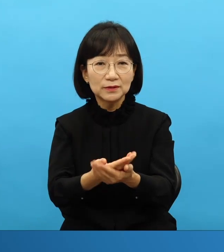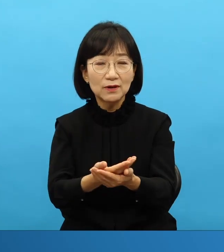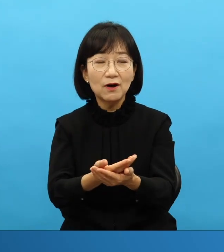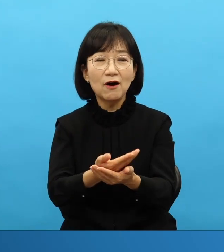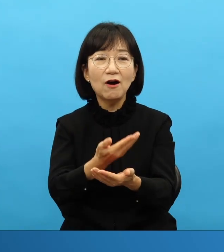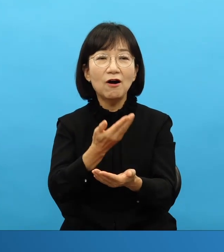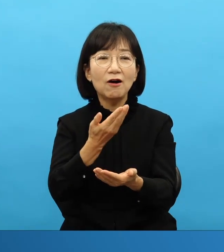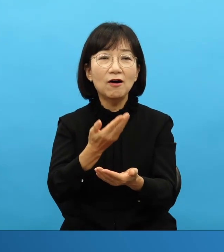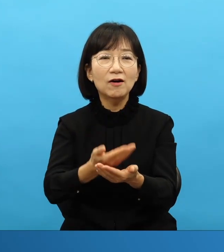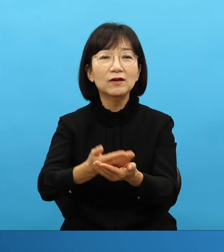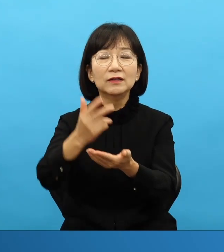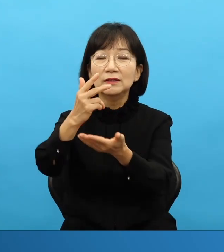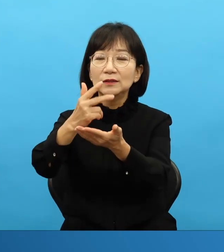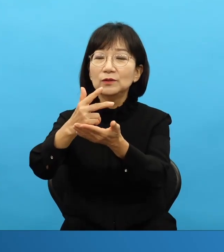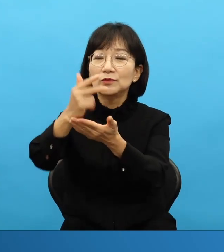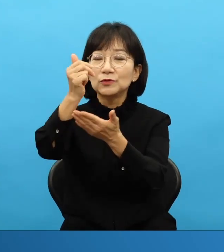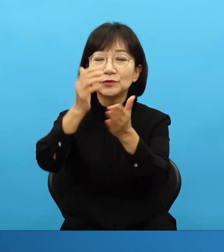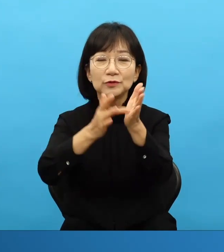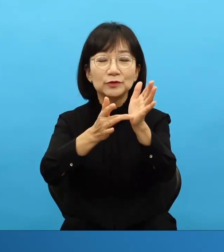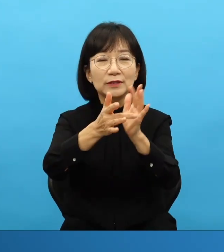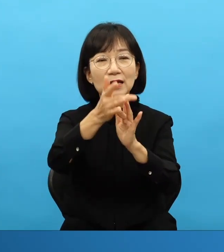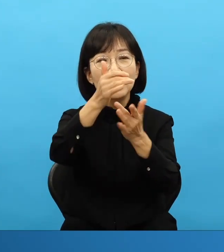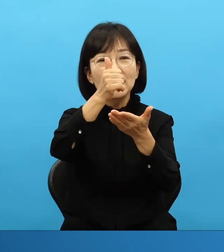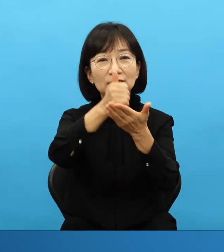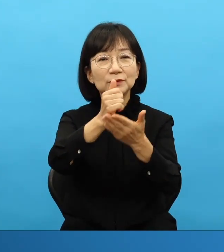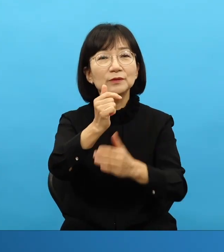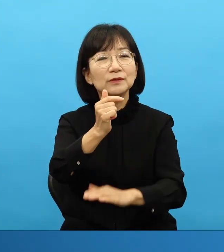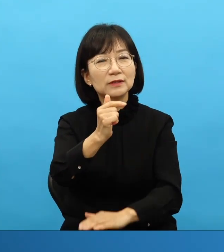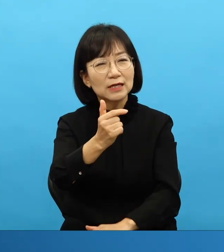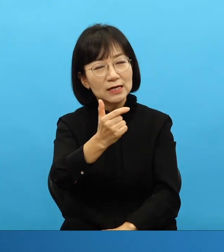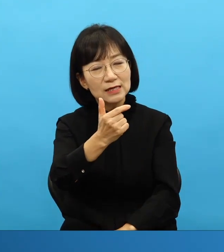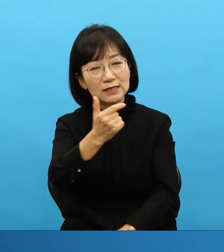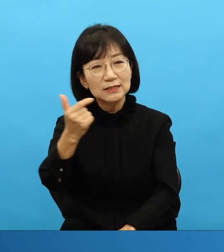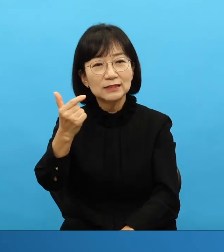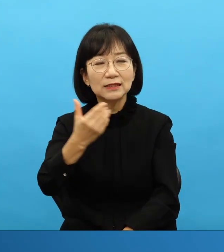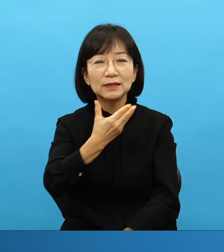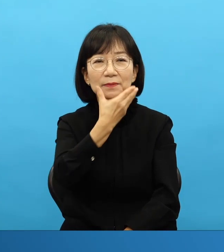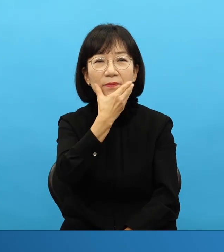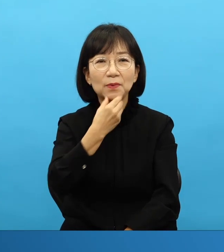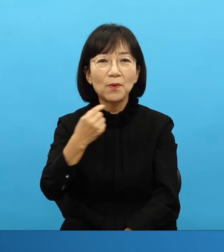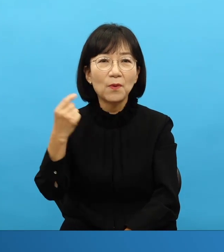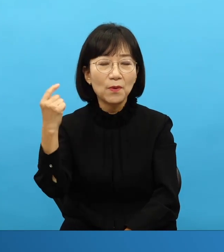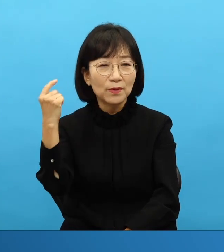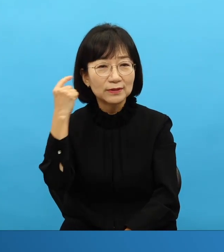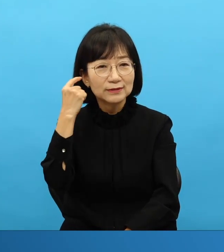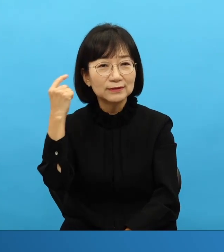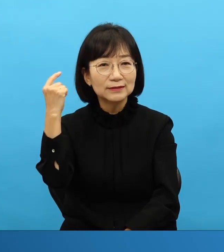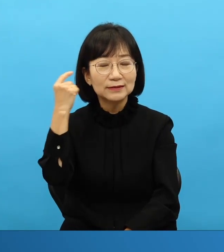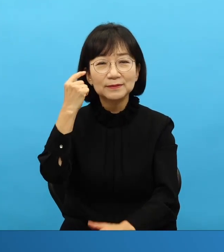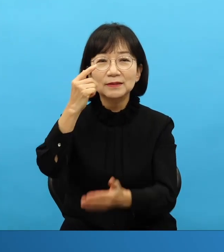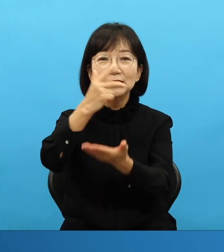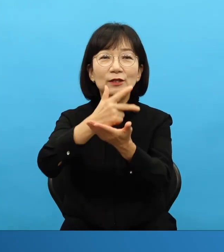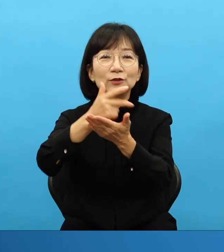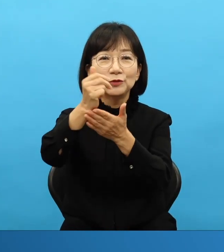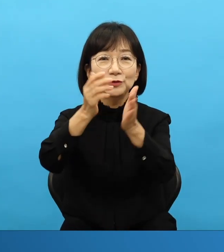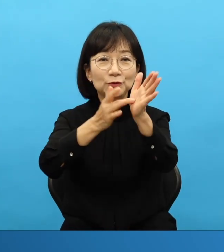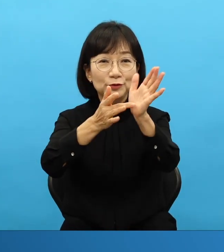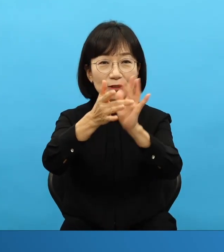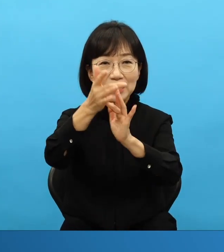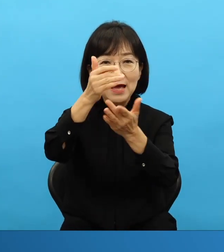고마르옵소서. 주 예수 크신 복음